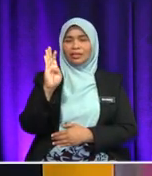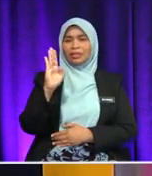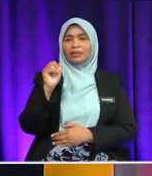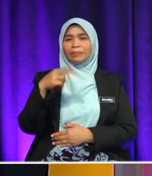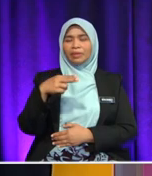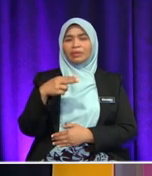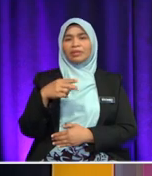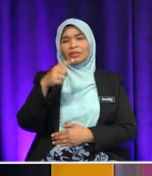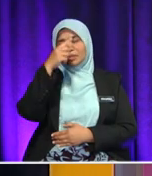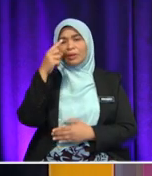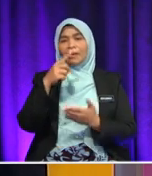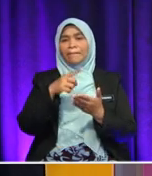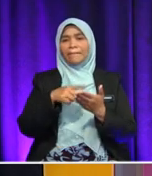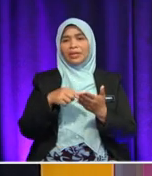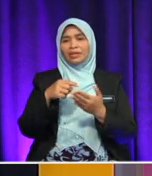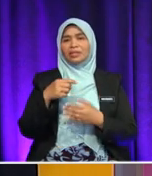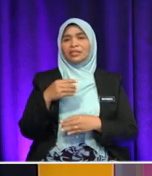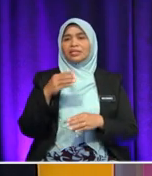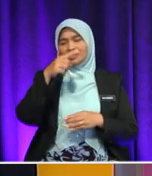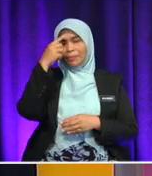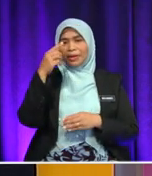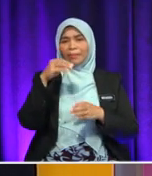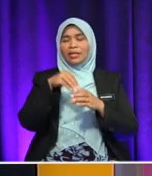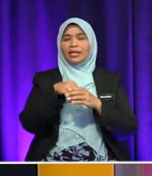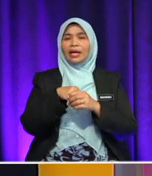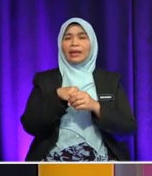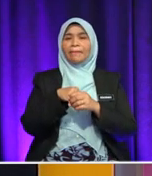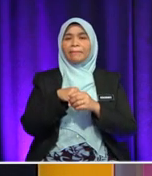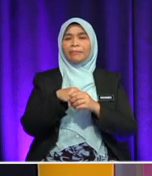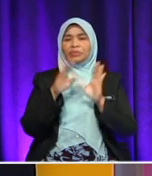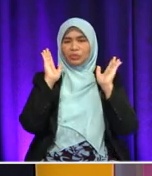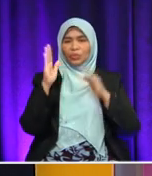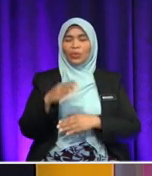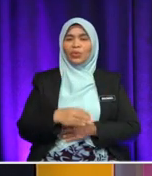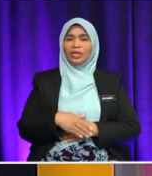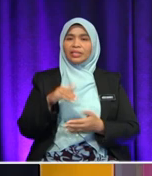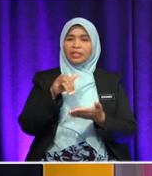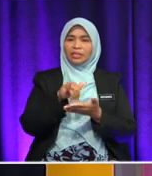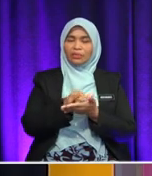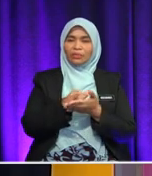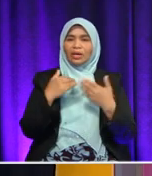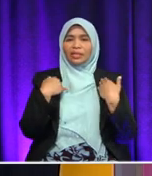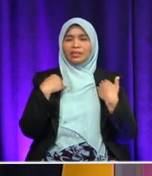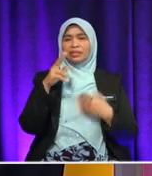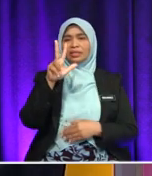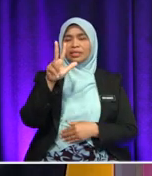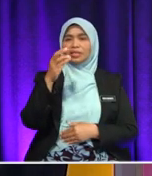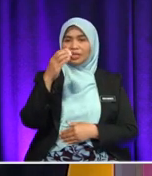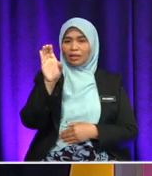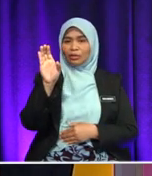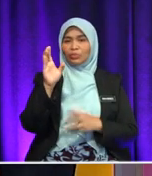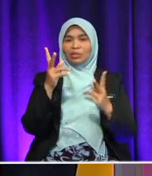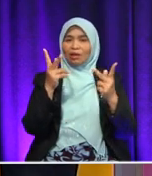di dalam salat tersebut kita ada 300 kali tasbih kode keseluruhan sekolah tersebut